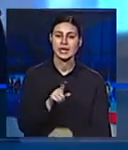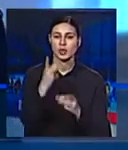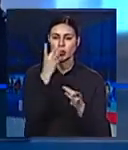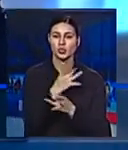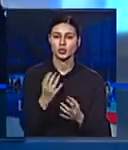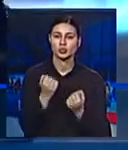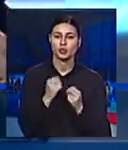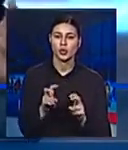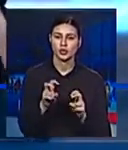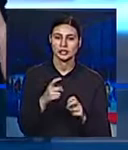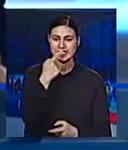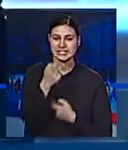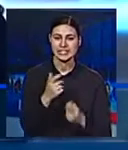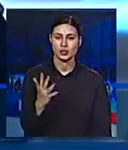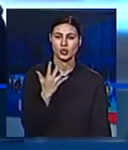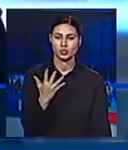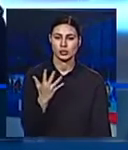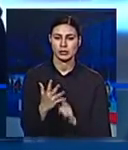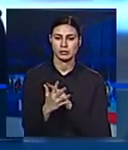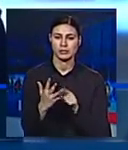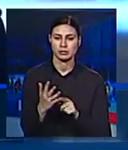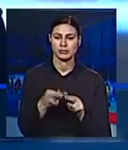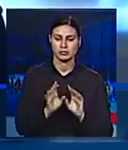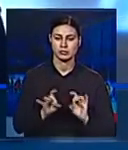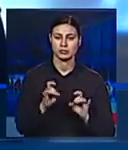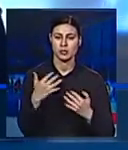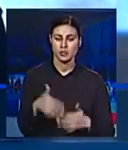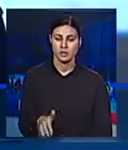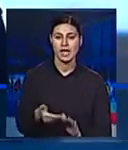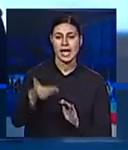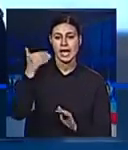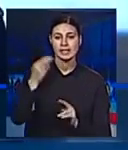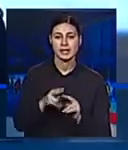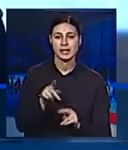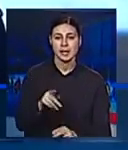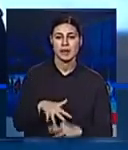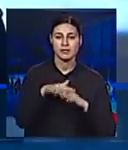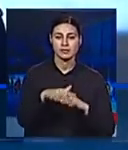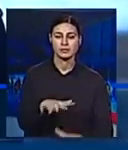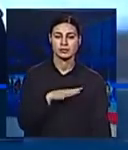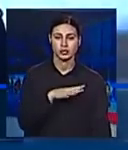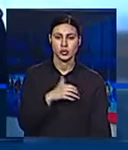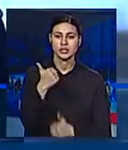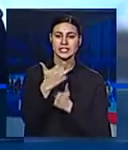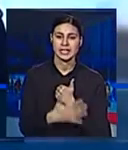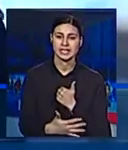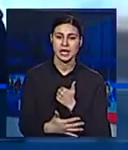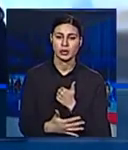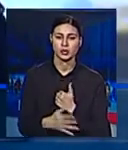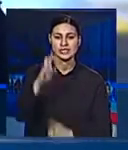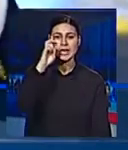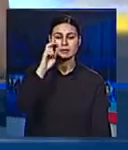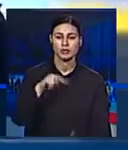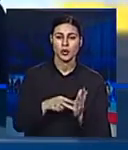სპორტის ობიექტებს, ასე ვთქვათ, ძირითად ხუთეულს ამ მოთხოვნებისა გამოყოფდი. ადრე ამას მთლიანად აფინანსებდა ცენტრალური